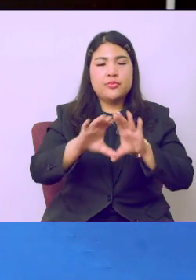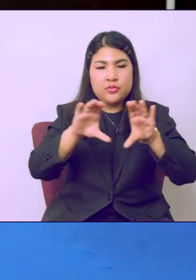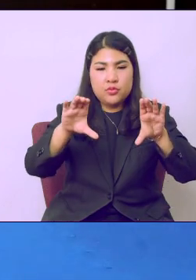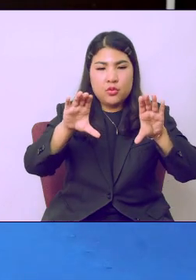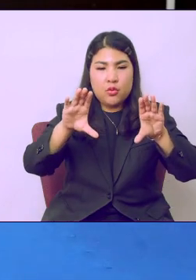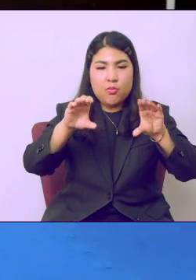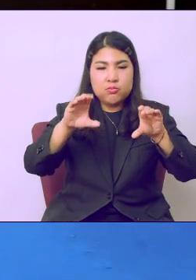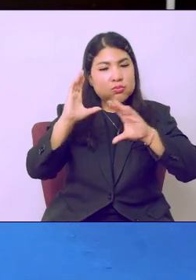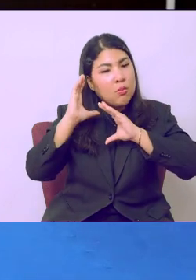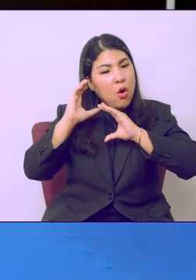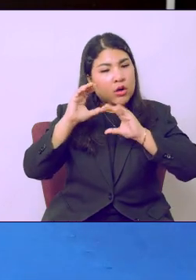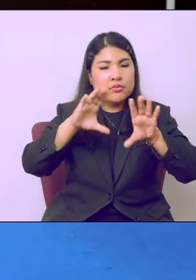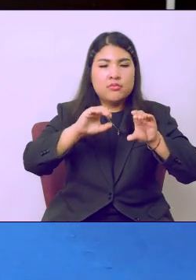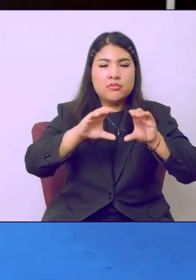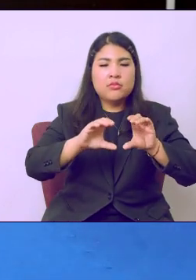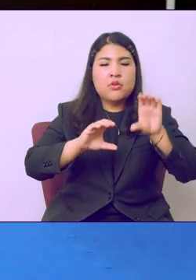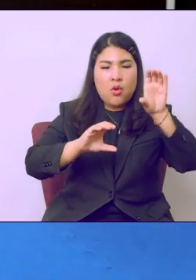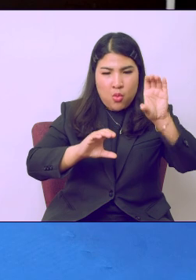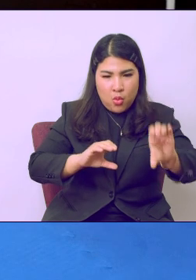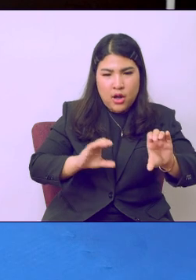ด้วยให้น้องหนุนหมอนนะครับ